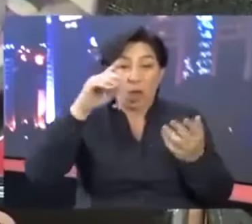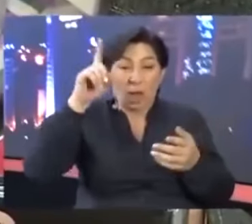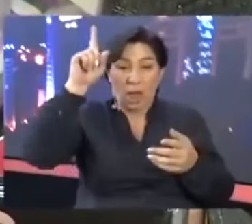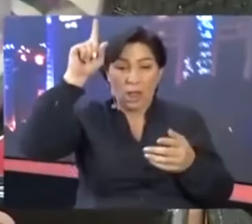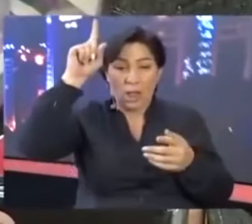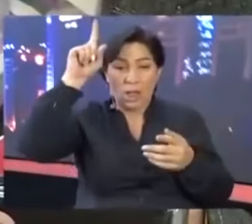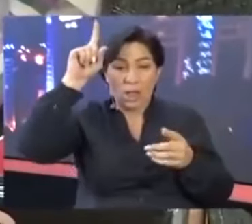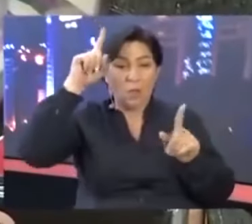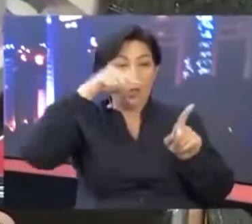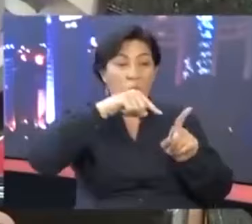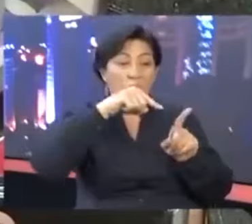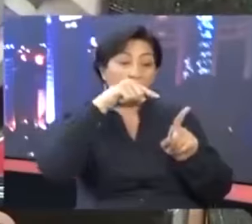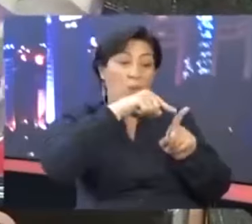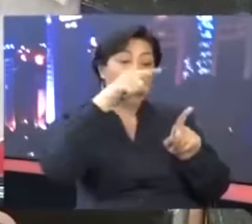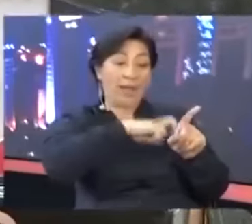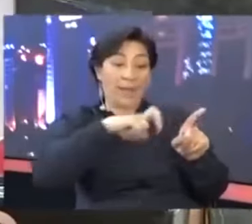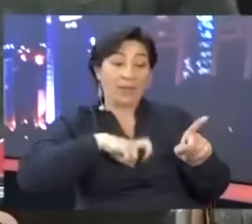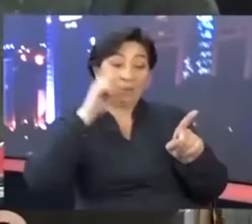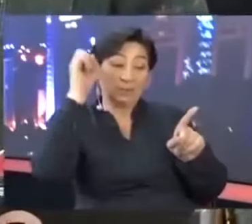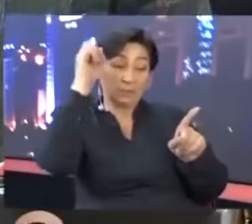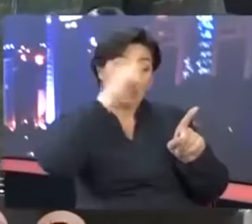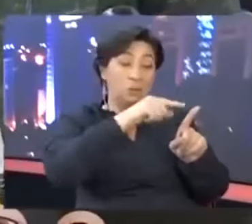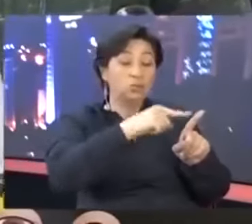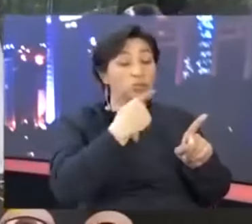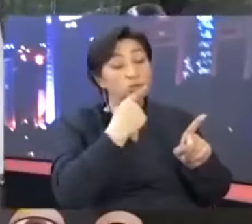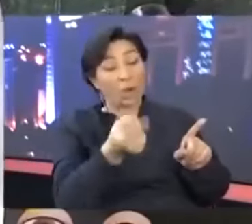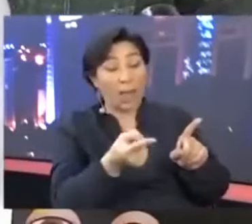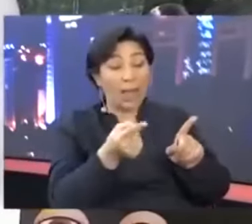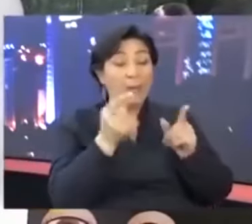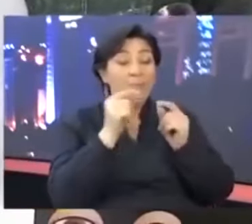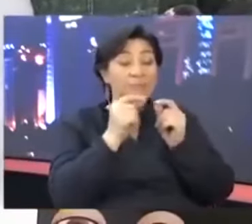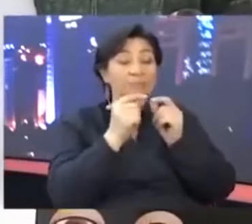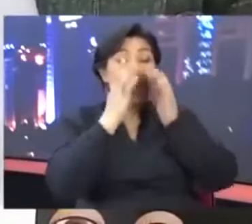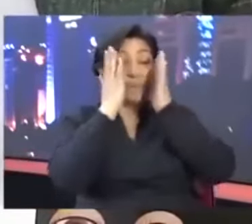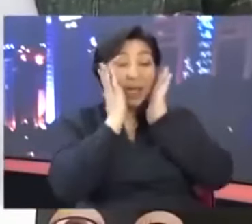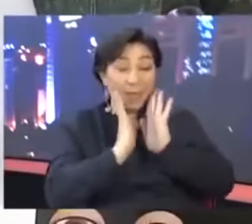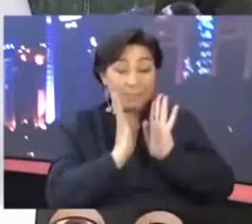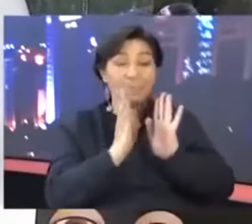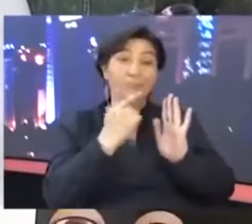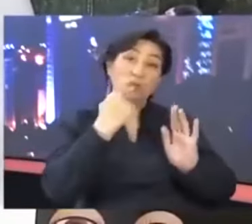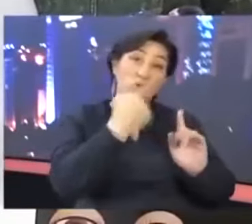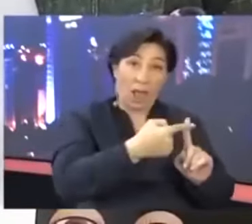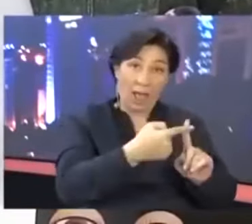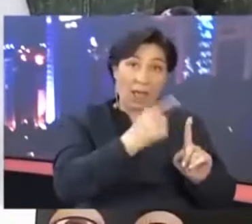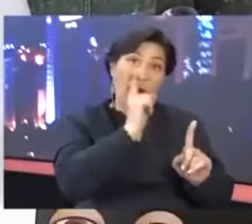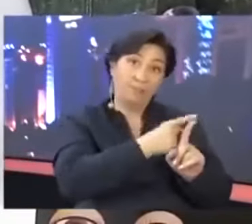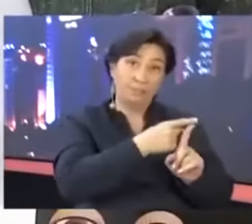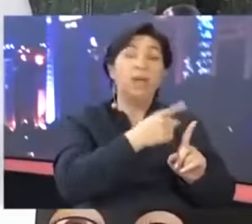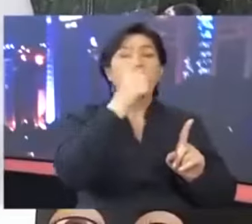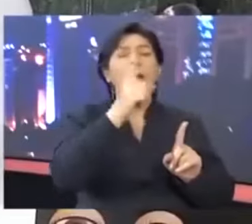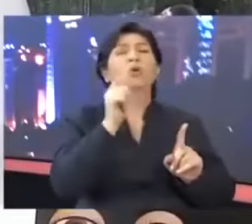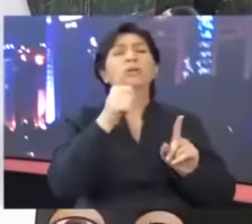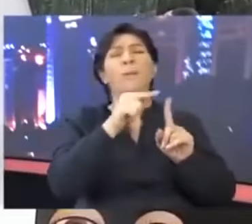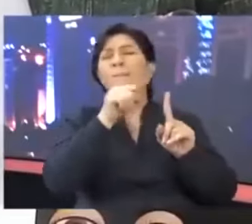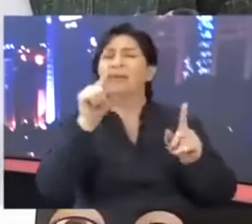Allah onu söylettiriyor söylettiriyor ve yazıyor birileri yani Peygamberimizin ilk günden beri yazılmıştır